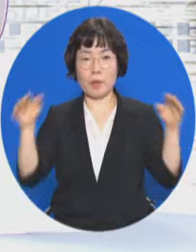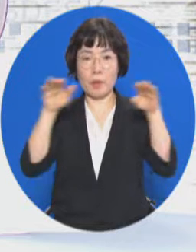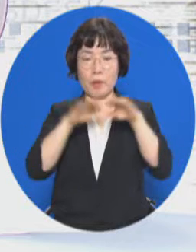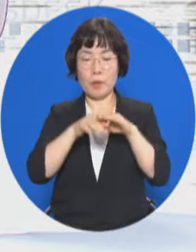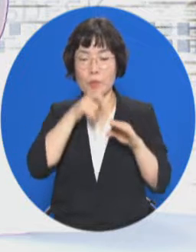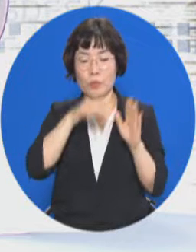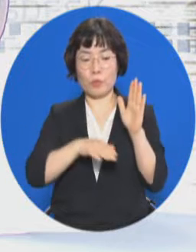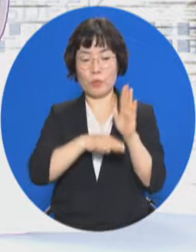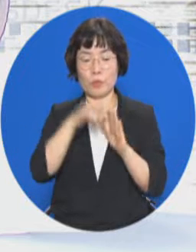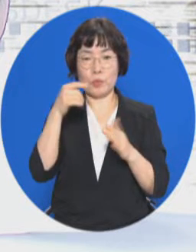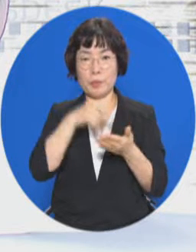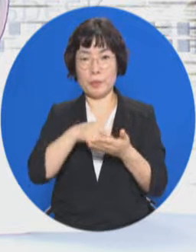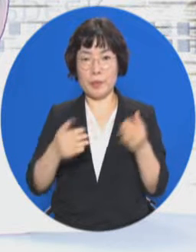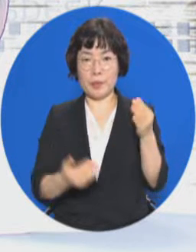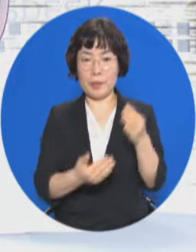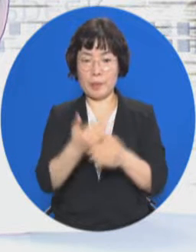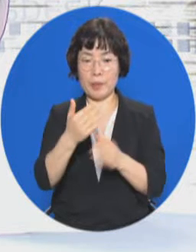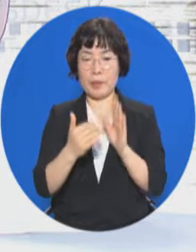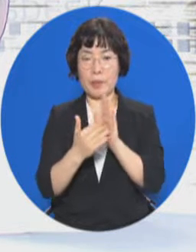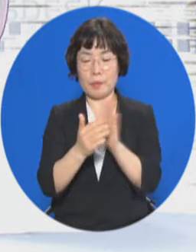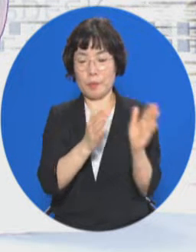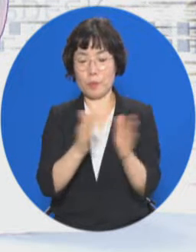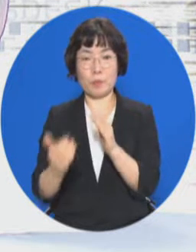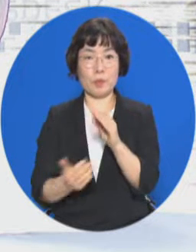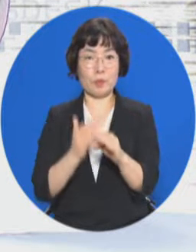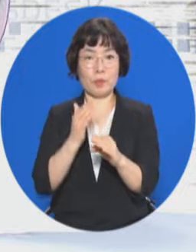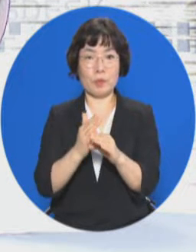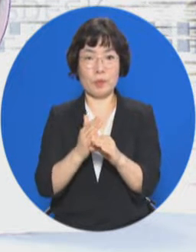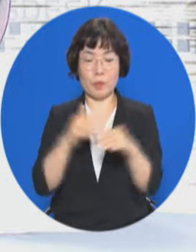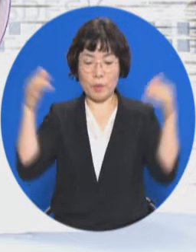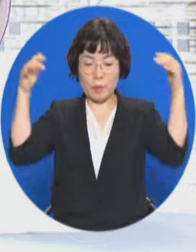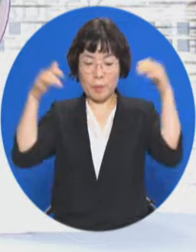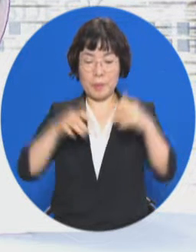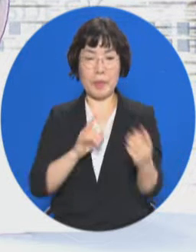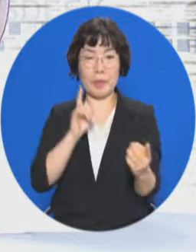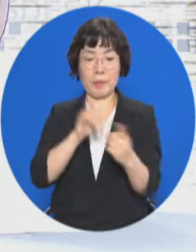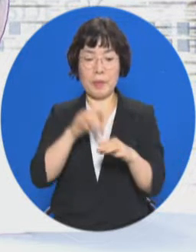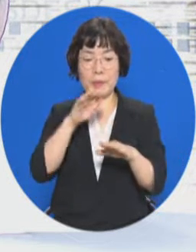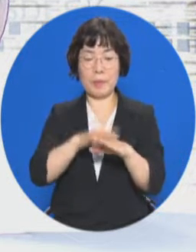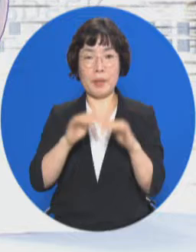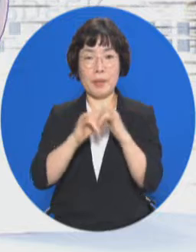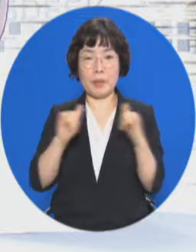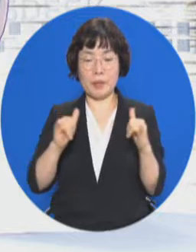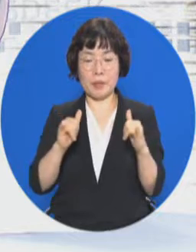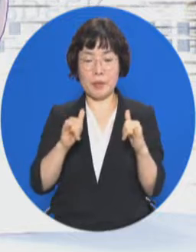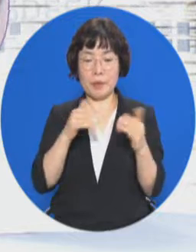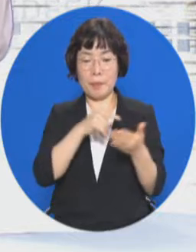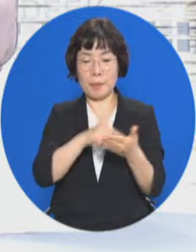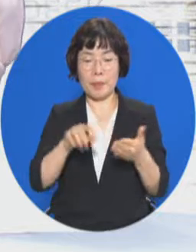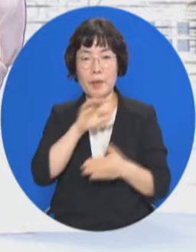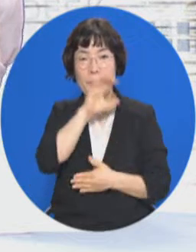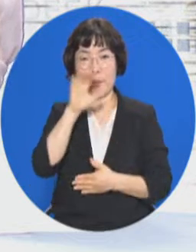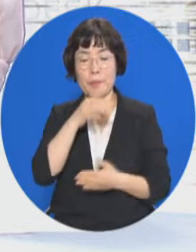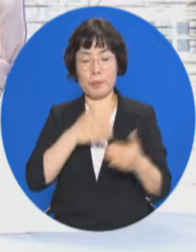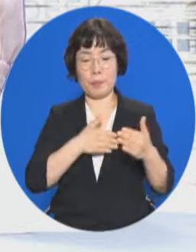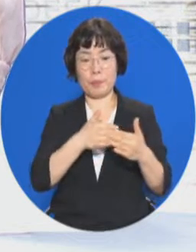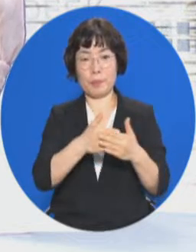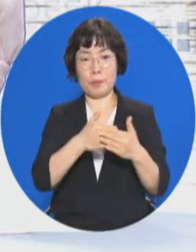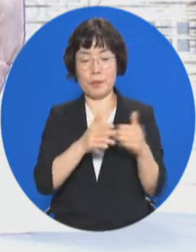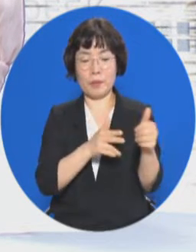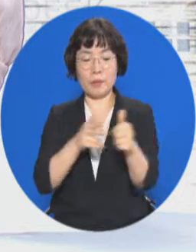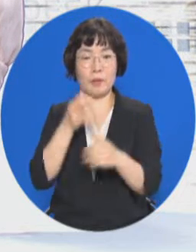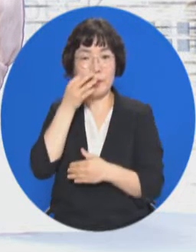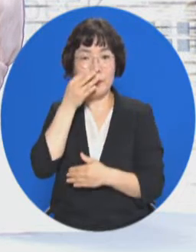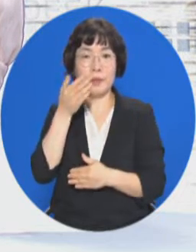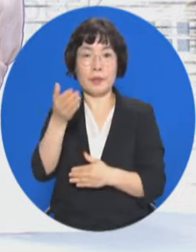침수 피해가 발생했습니다. 예방대책들이 추진되고 있지만 우기를 맞은 농민들은 피해가 반복될까 불안에 떨고 있습니다.